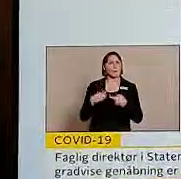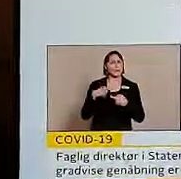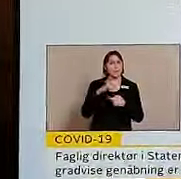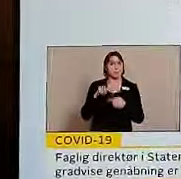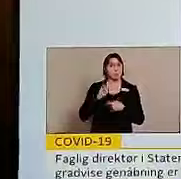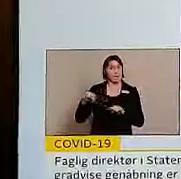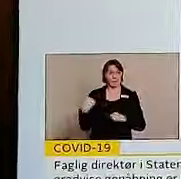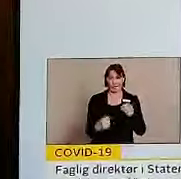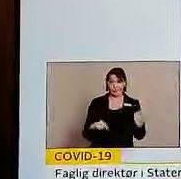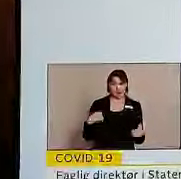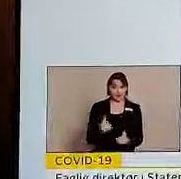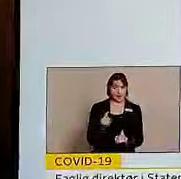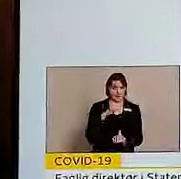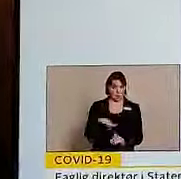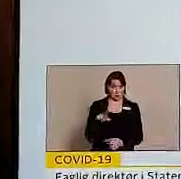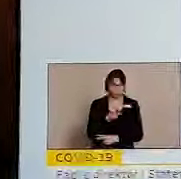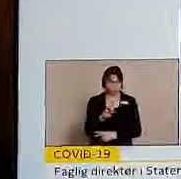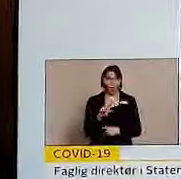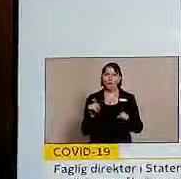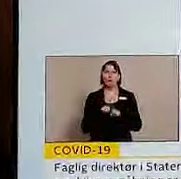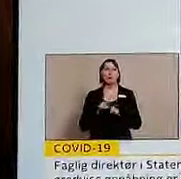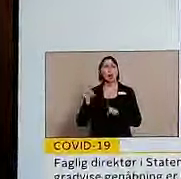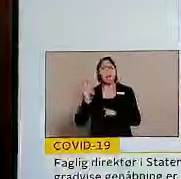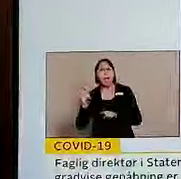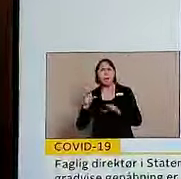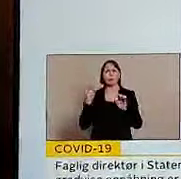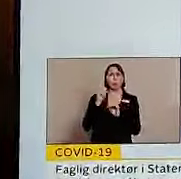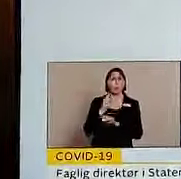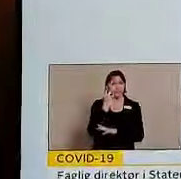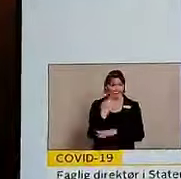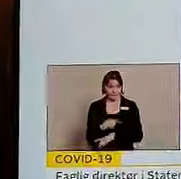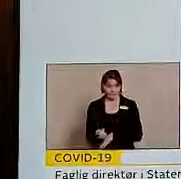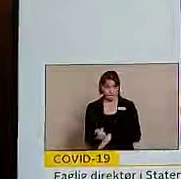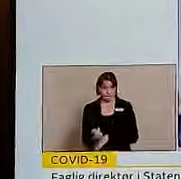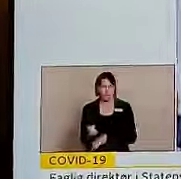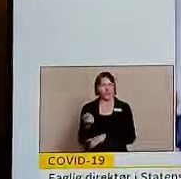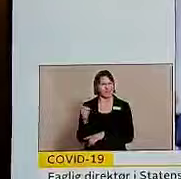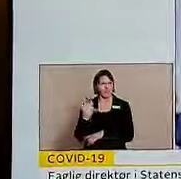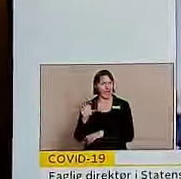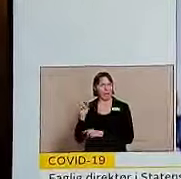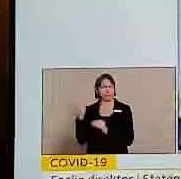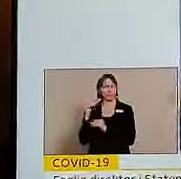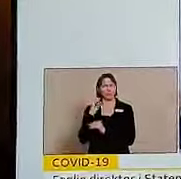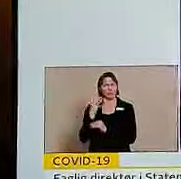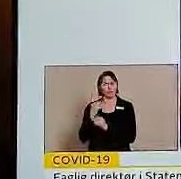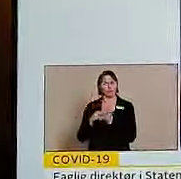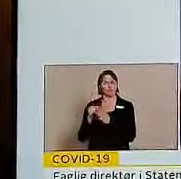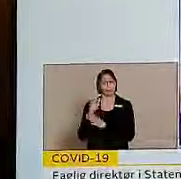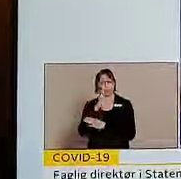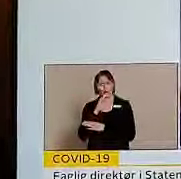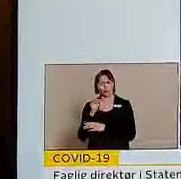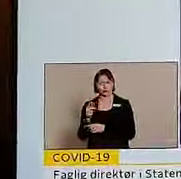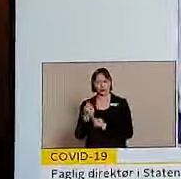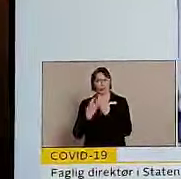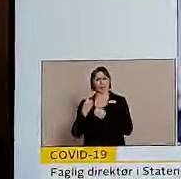مصاب بالفيروس, فهذا ليس بالسهل. يجب الانتباه, يجب الحذر والحيطة